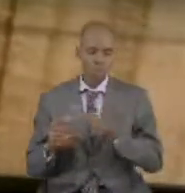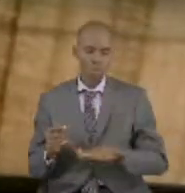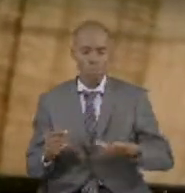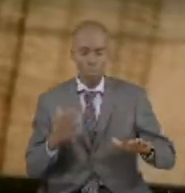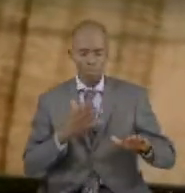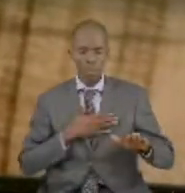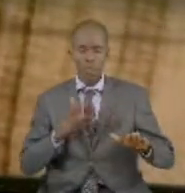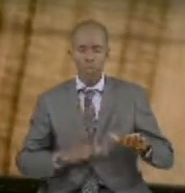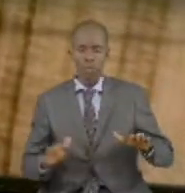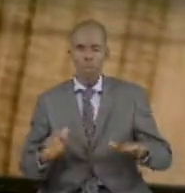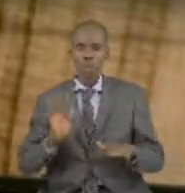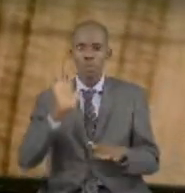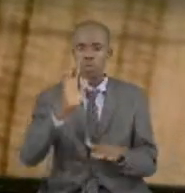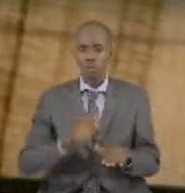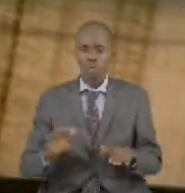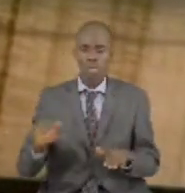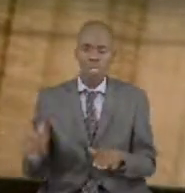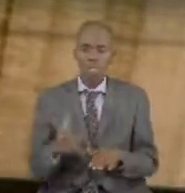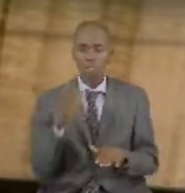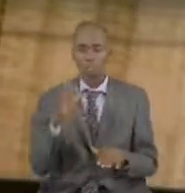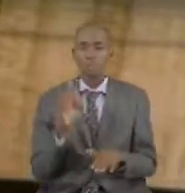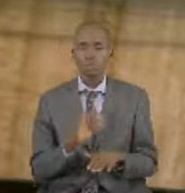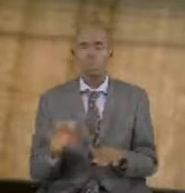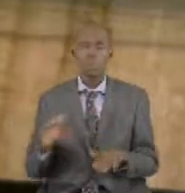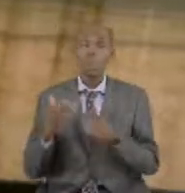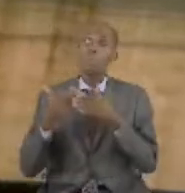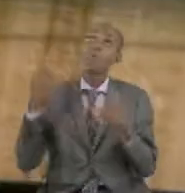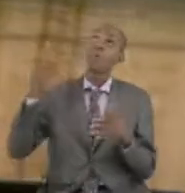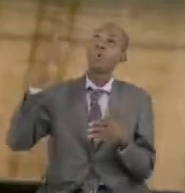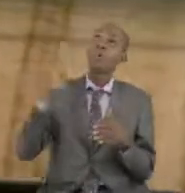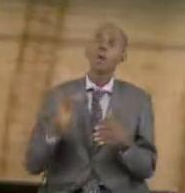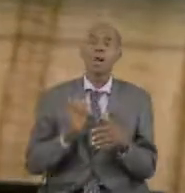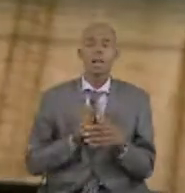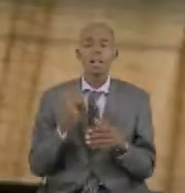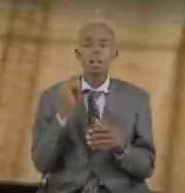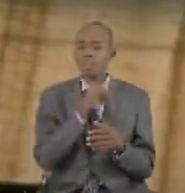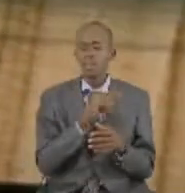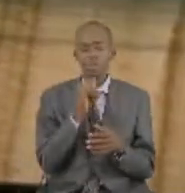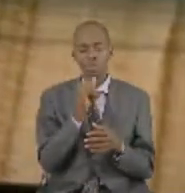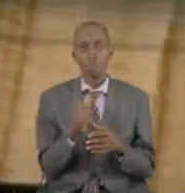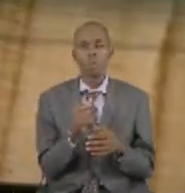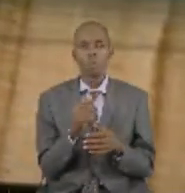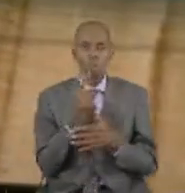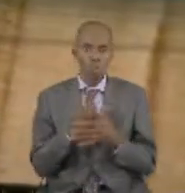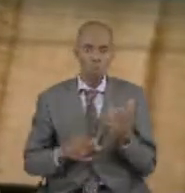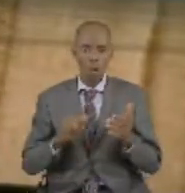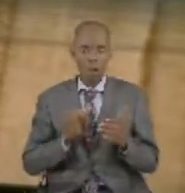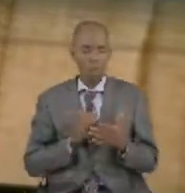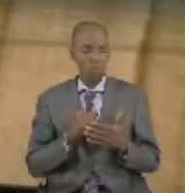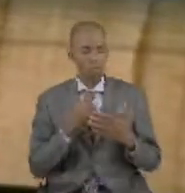ou à aux enfants de n'importe qui devant dieu je ne m'a pointé ce que je dis à mes collègues